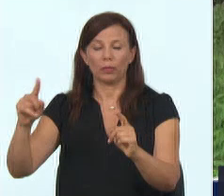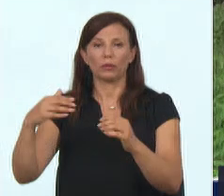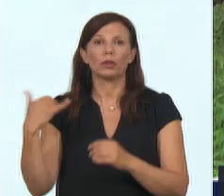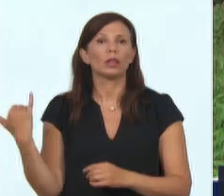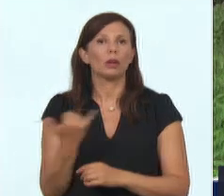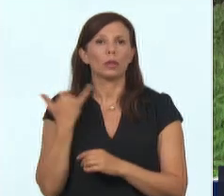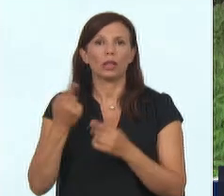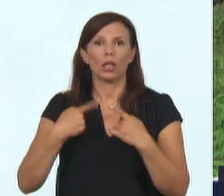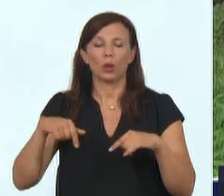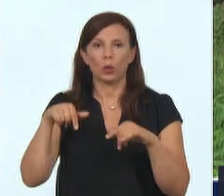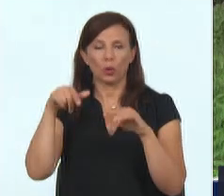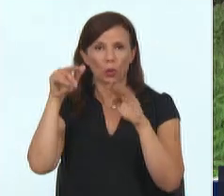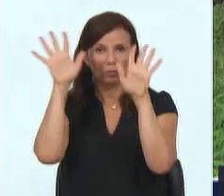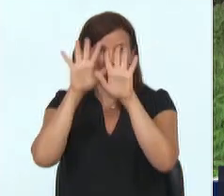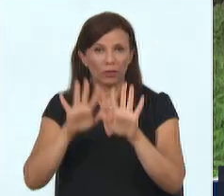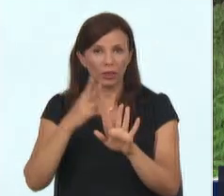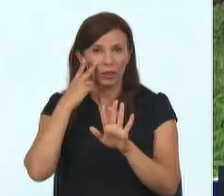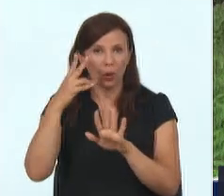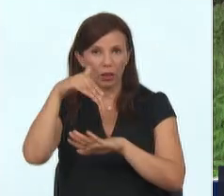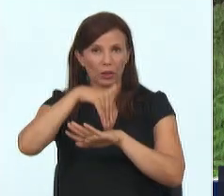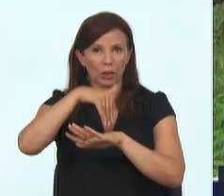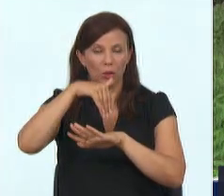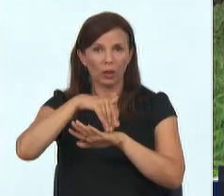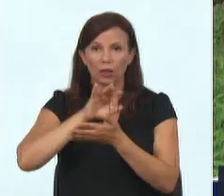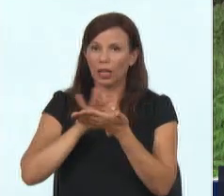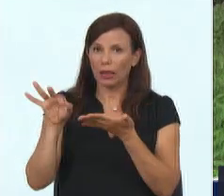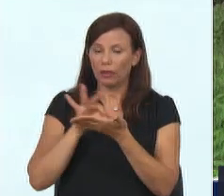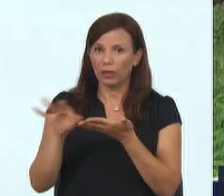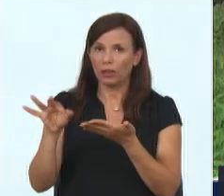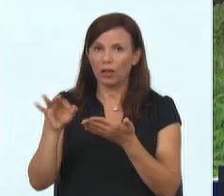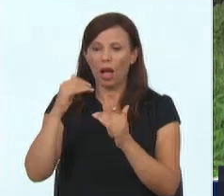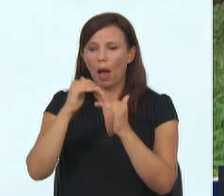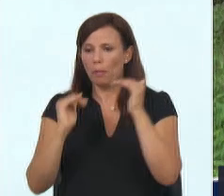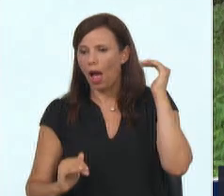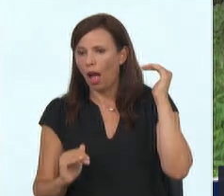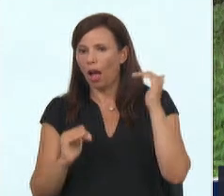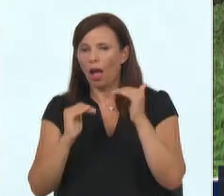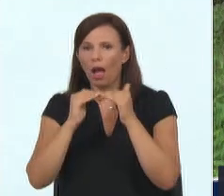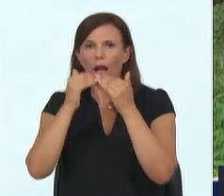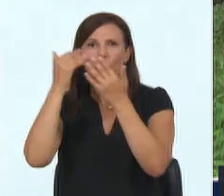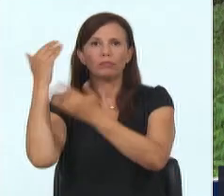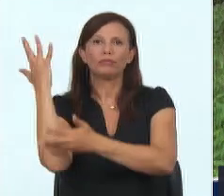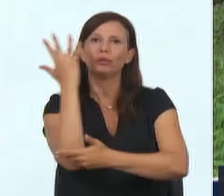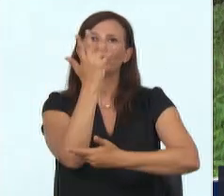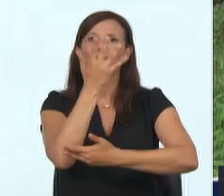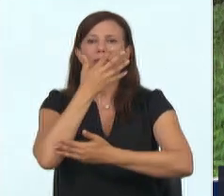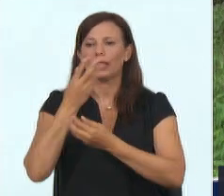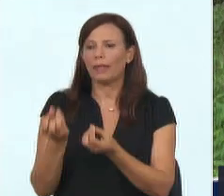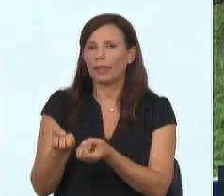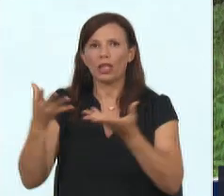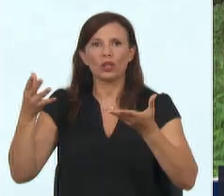כאן בשידורים, שאנחנו רואים את הדיווחים של כתבים משם. הפער בין הפסטורליה של הדשא